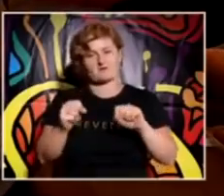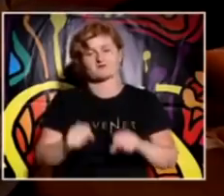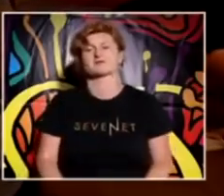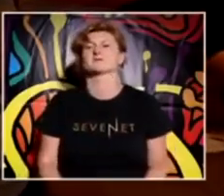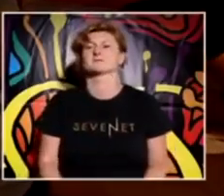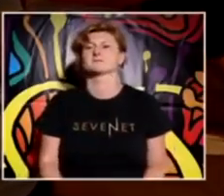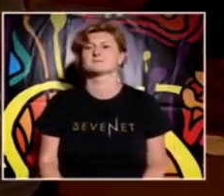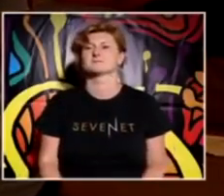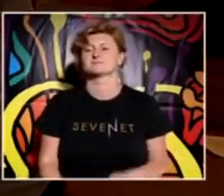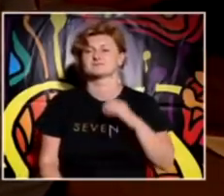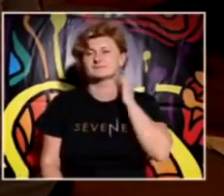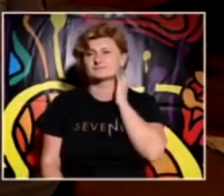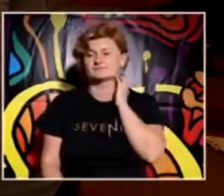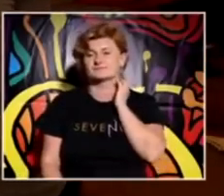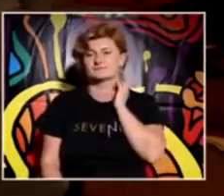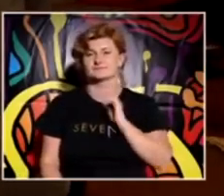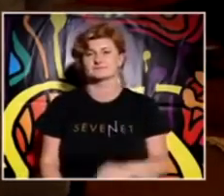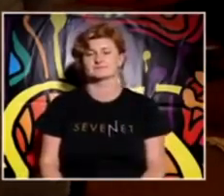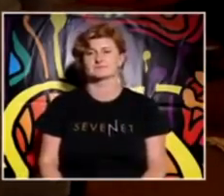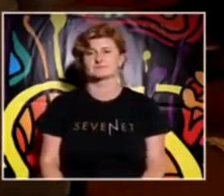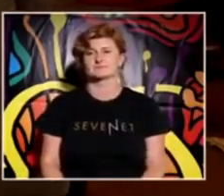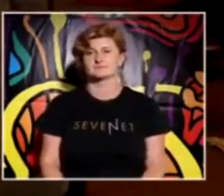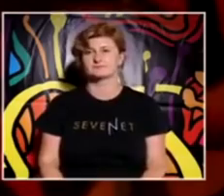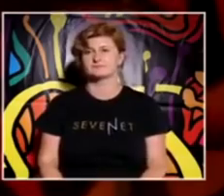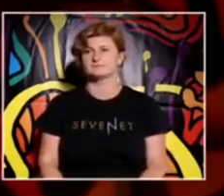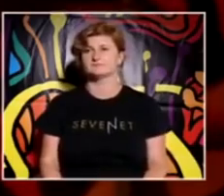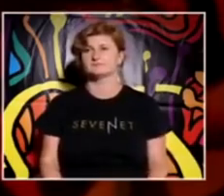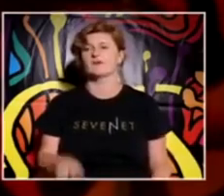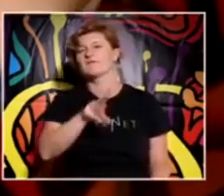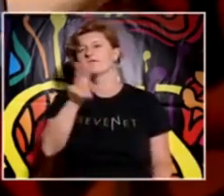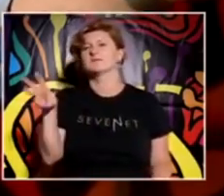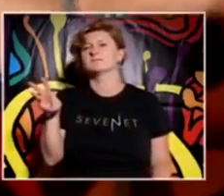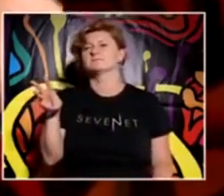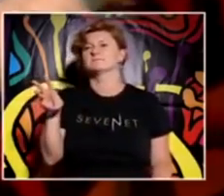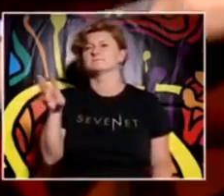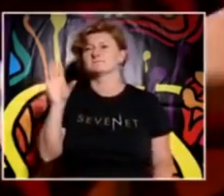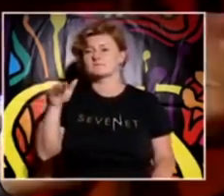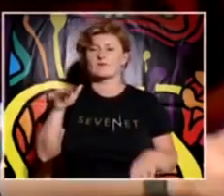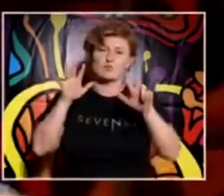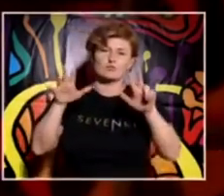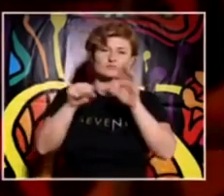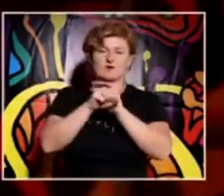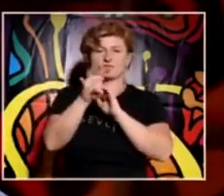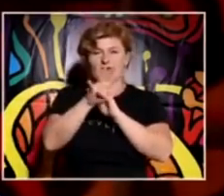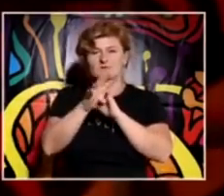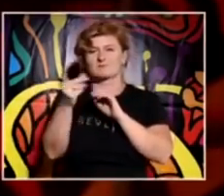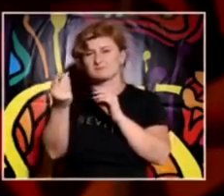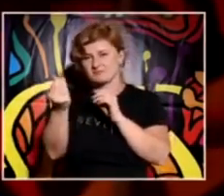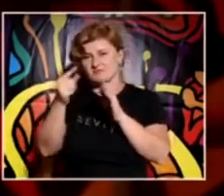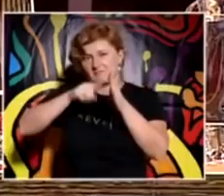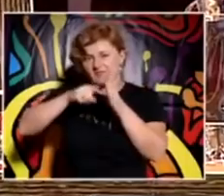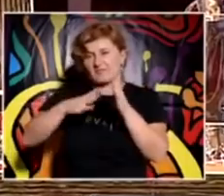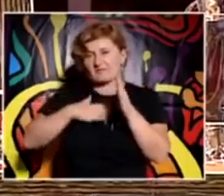W ten sposób mówi na slido.com z hashtagiem mbank. A Wy? Aha, 8-16, więc siłą rzeczy pieniądze co tak, miesiąc